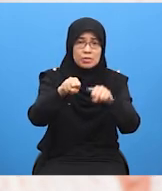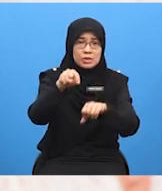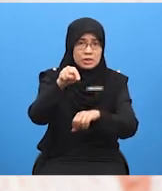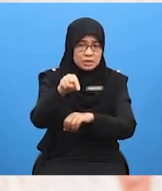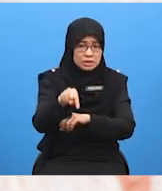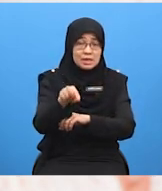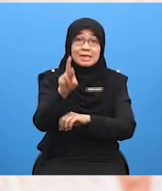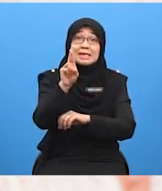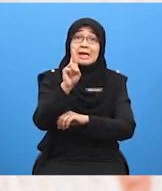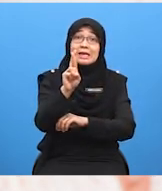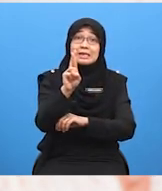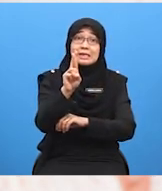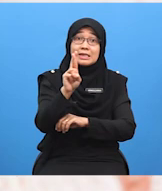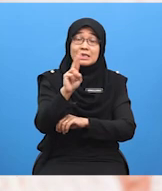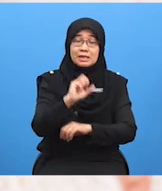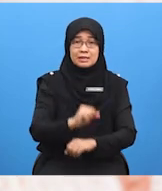kekunci.